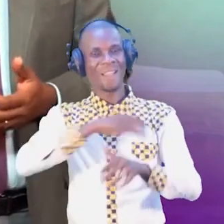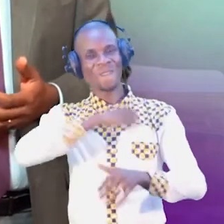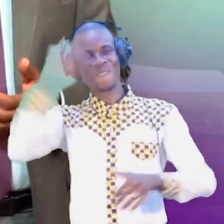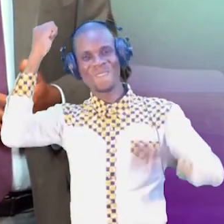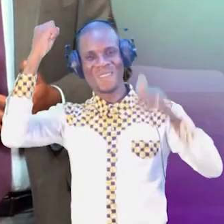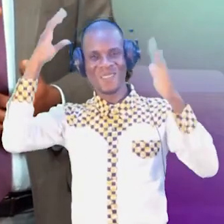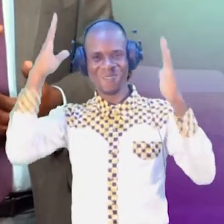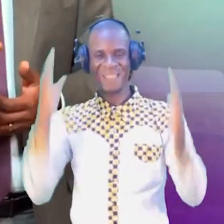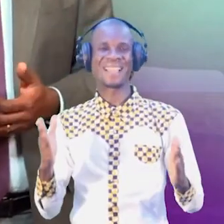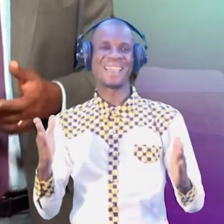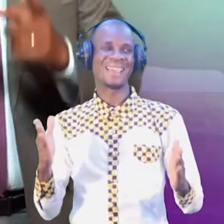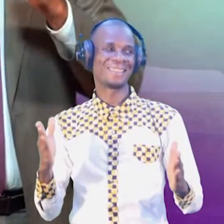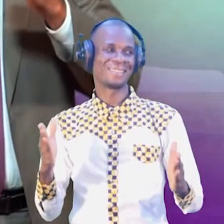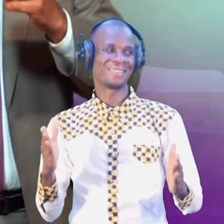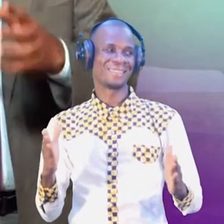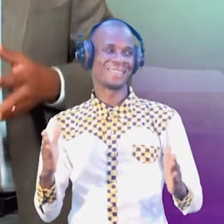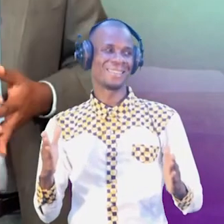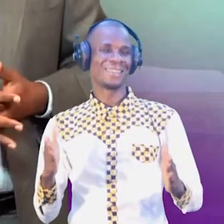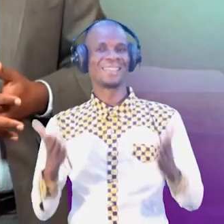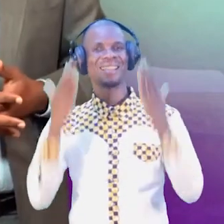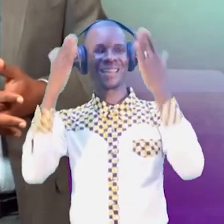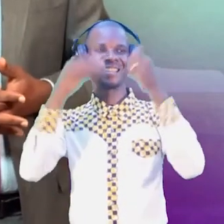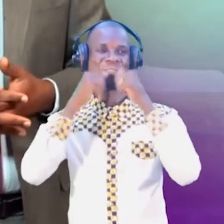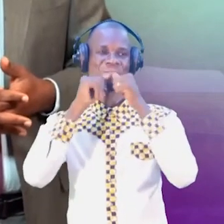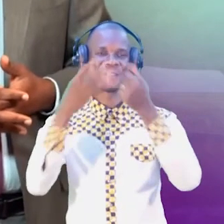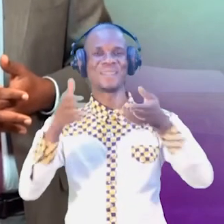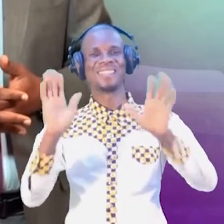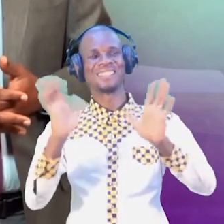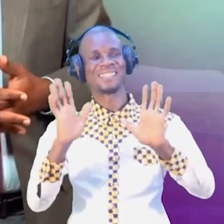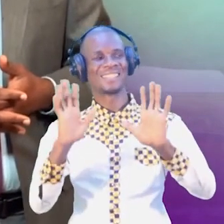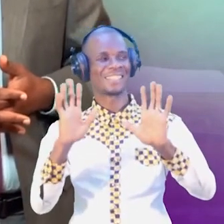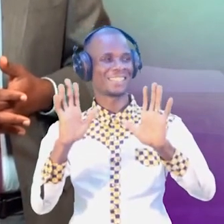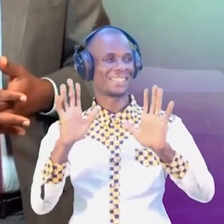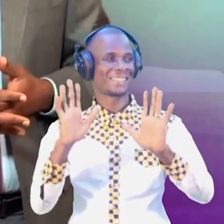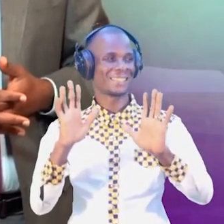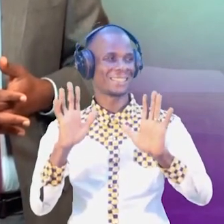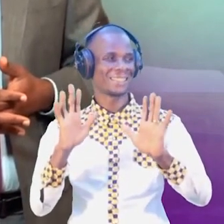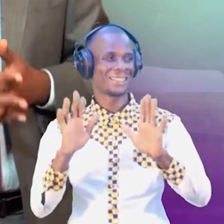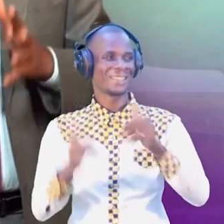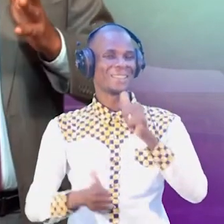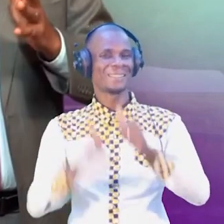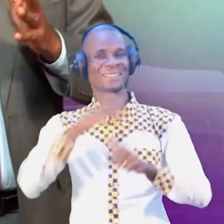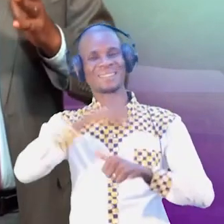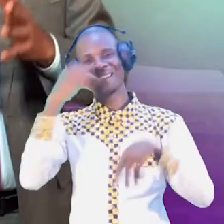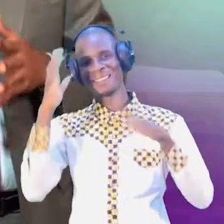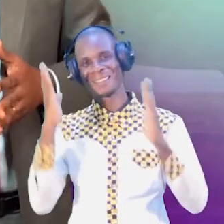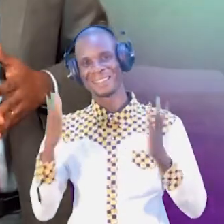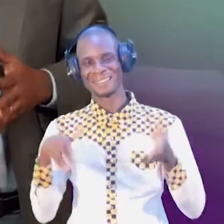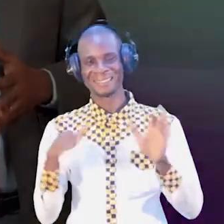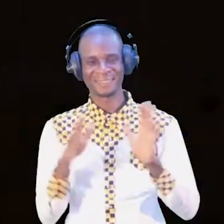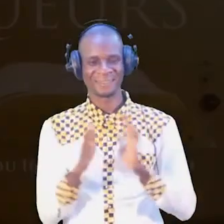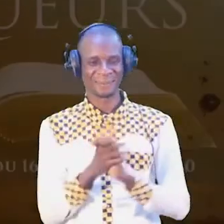lisusu boumeli mpenza epambwama kati na Kristo na kati ya Kristo tokozala balongi